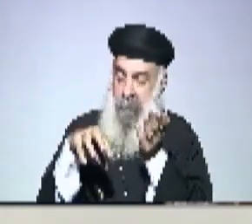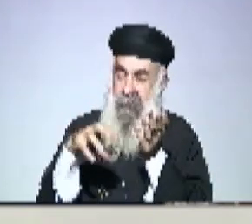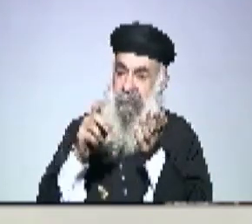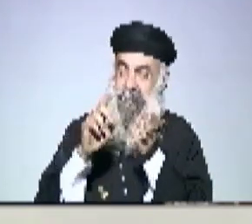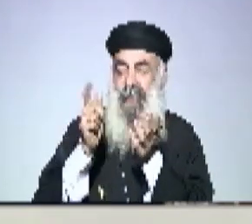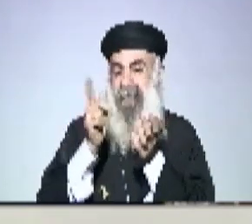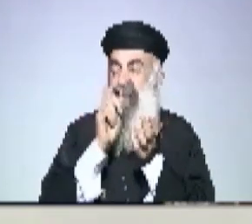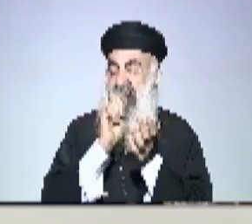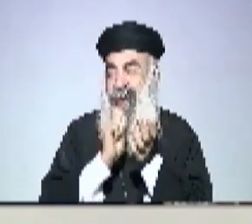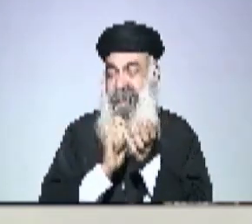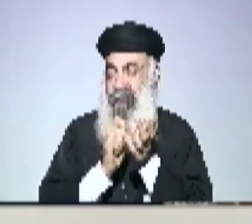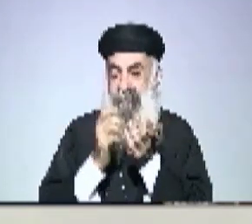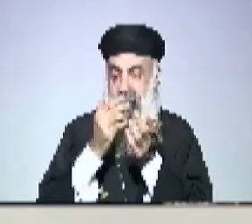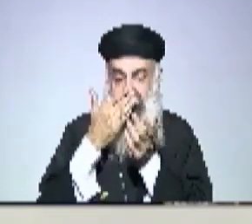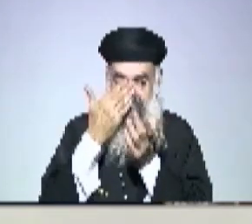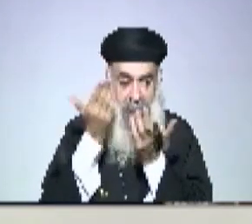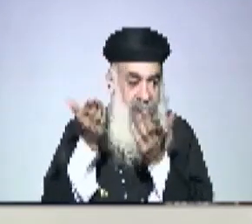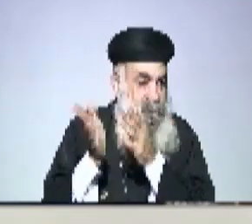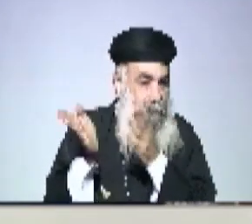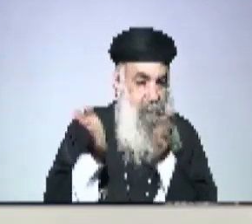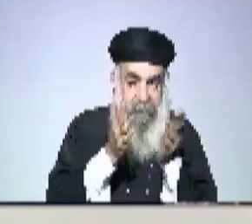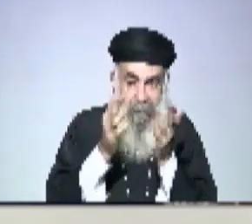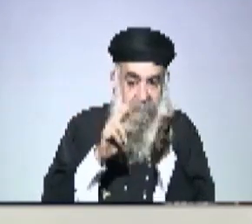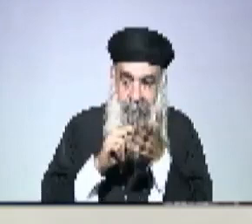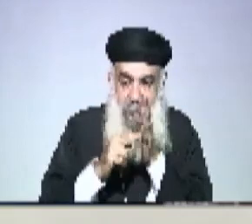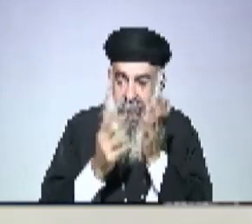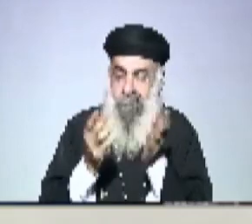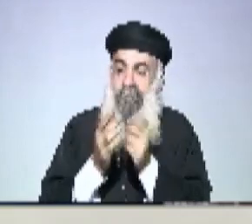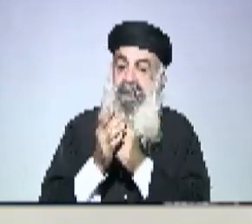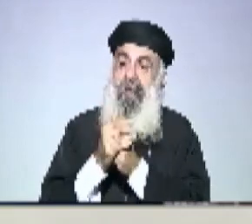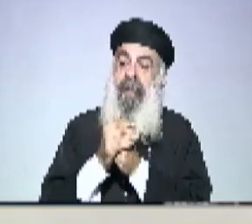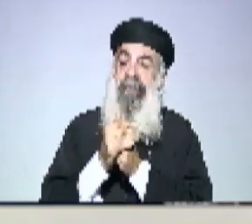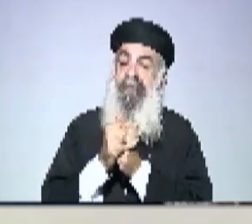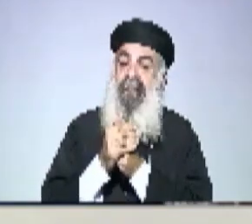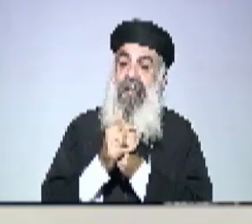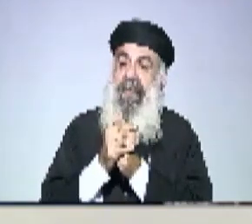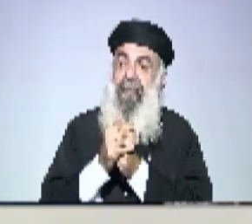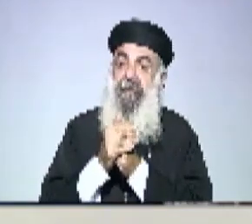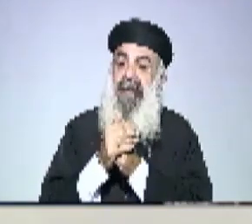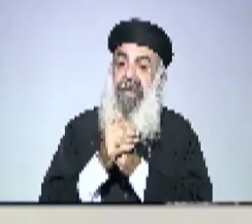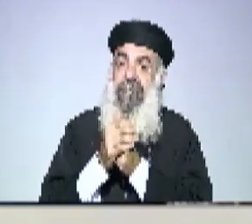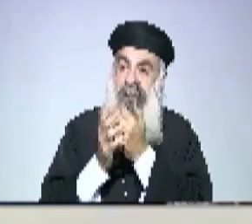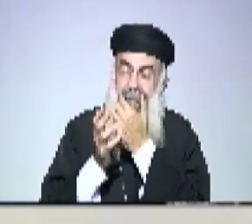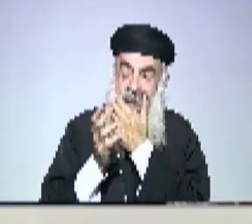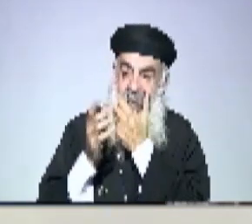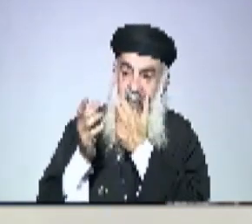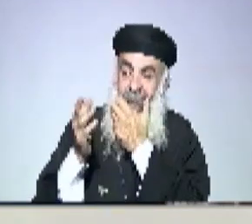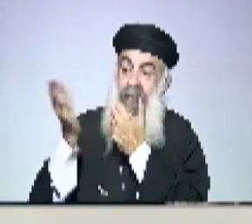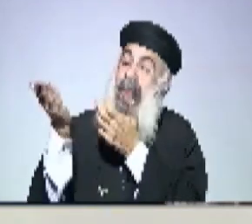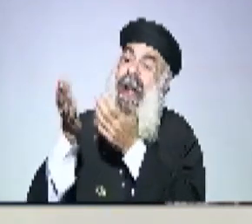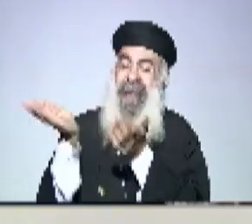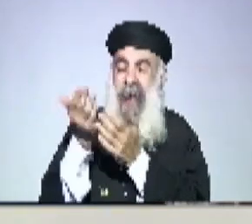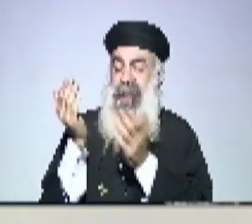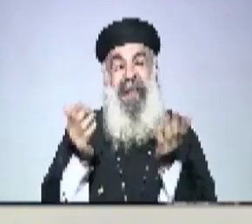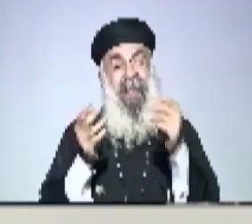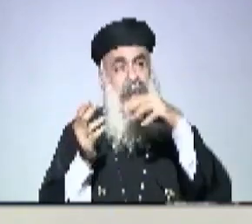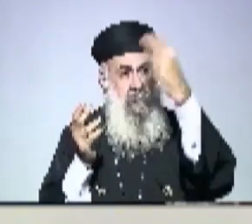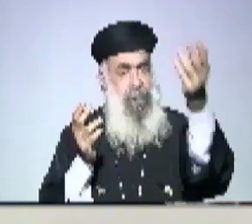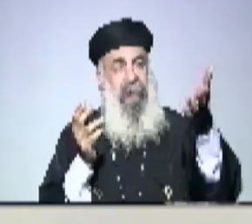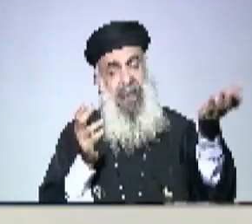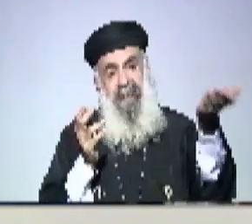ضعيف لانه مش عارف يتحرك لوحده والضيف دايما الضيف برض لما بيجي